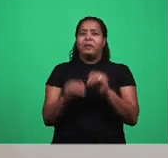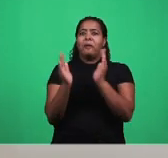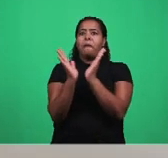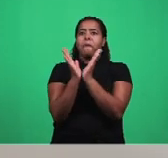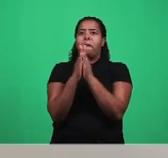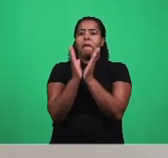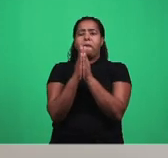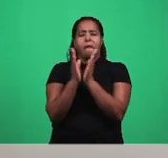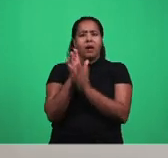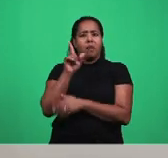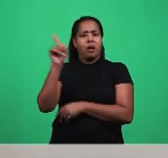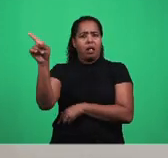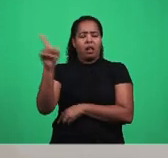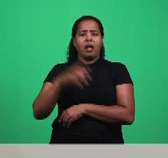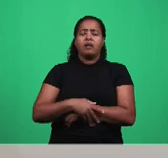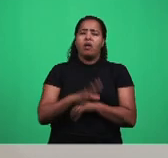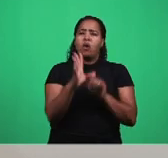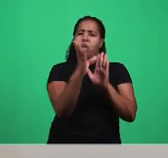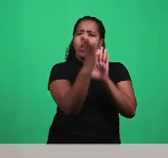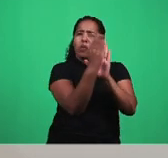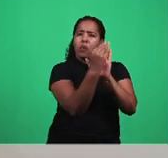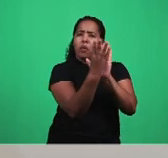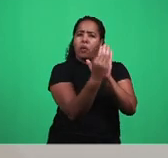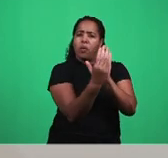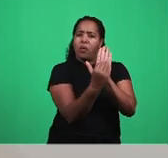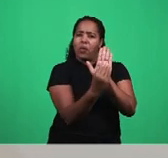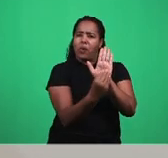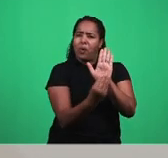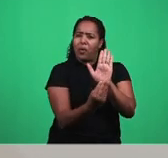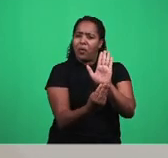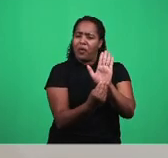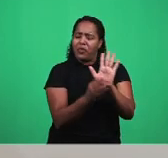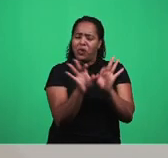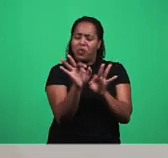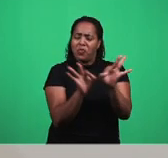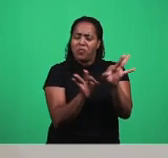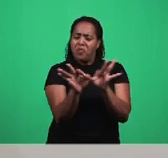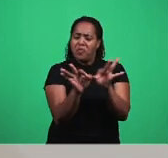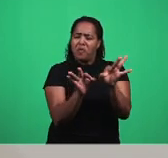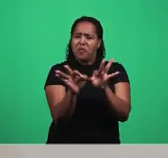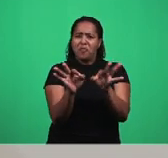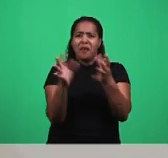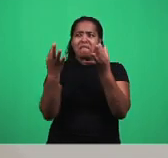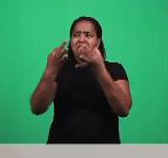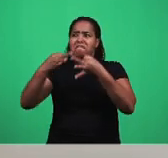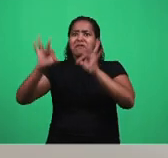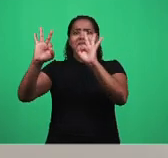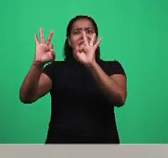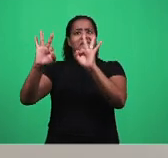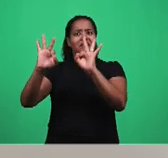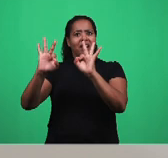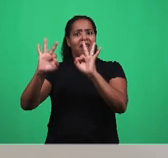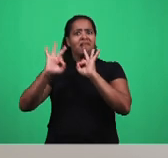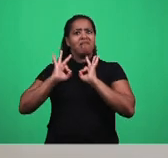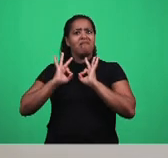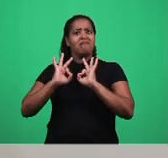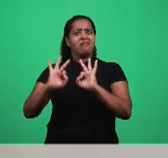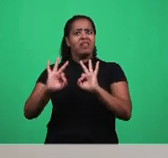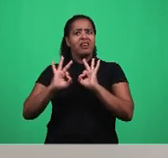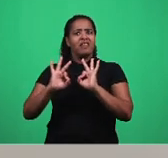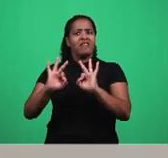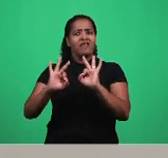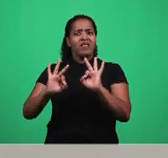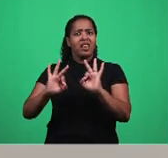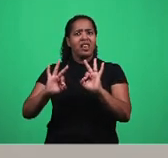la programmation, nous voyons le contenu, un bien très bien produit et de très bonne qualité et de manière générale par rapport à